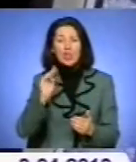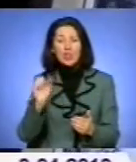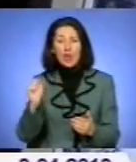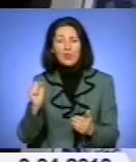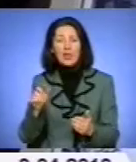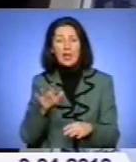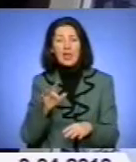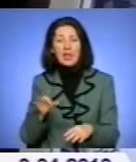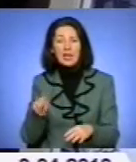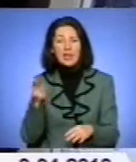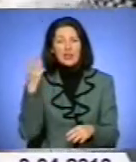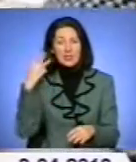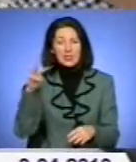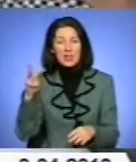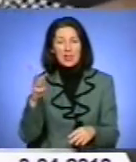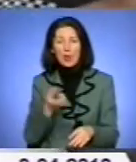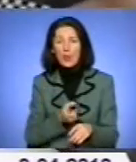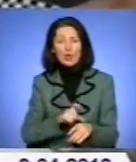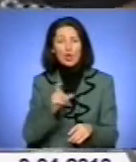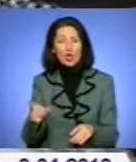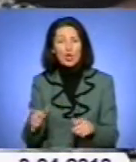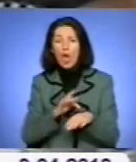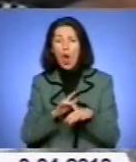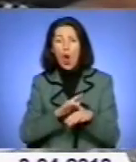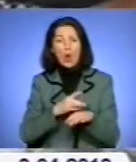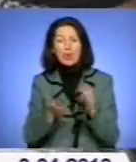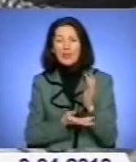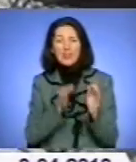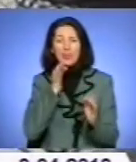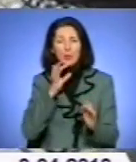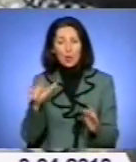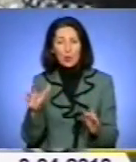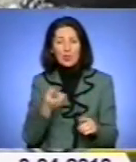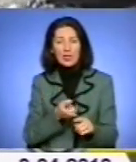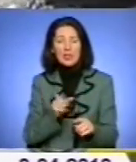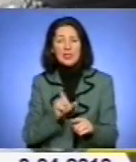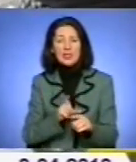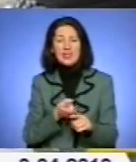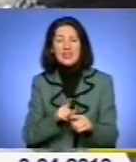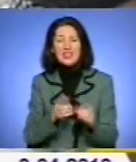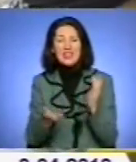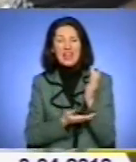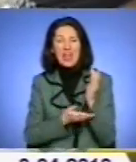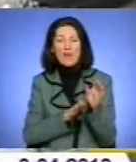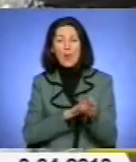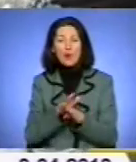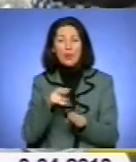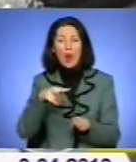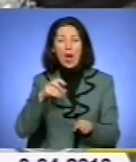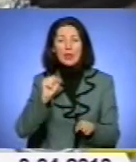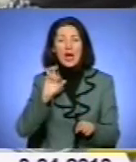алеї не до вподоби. Ці дерева повністю по ландшафтному дизайну повністю не